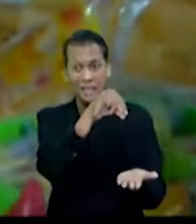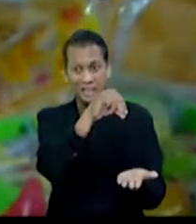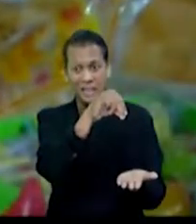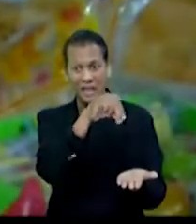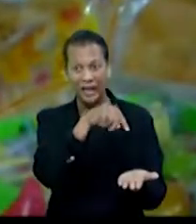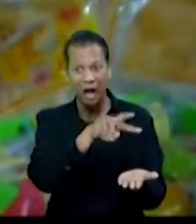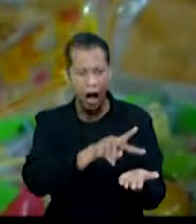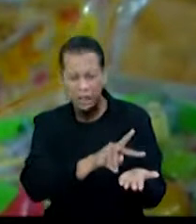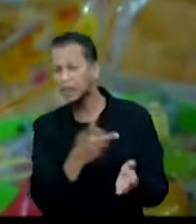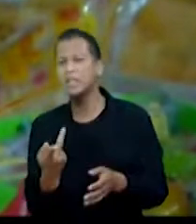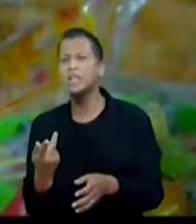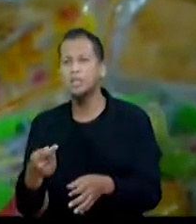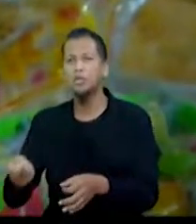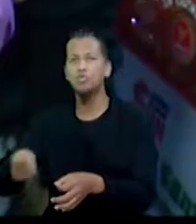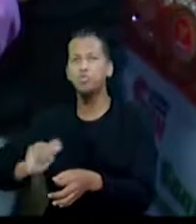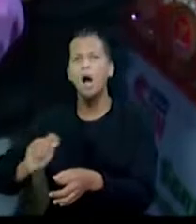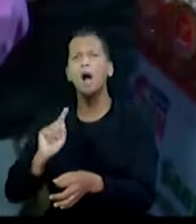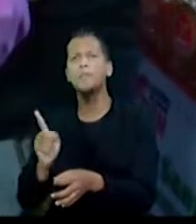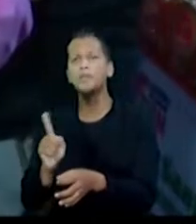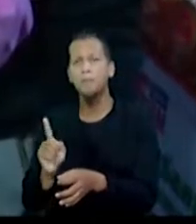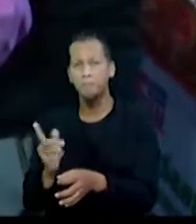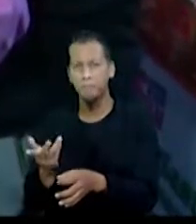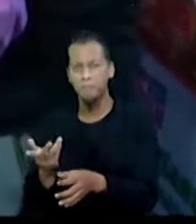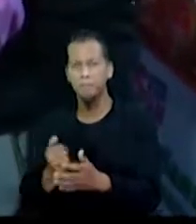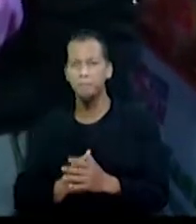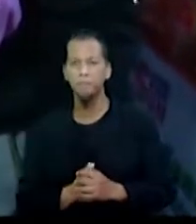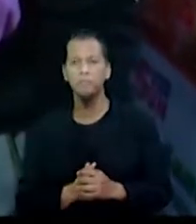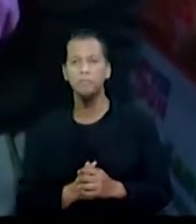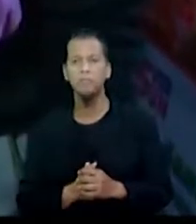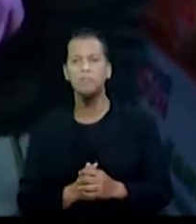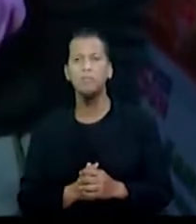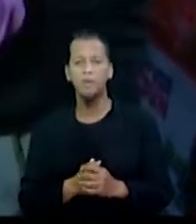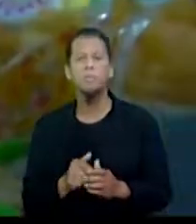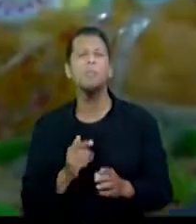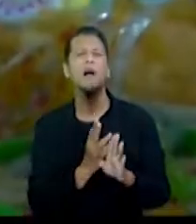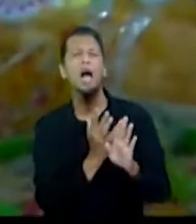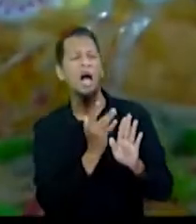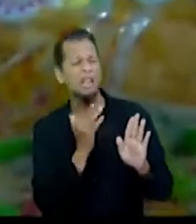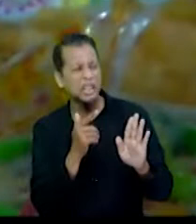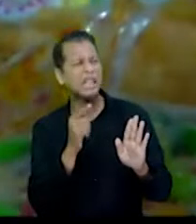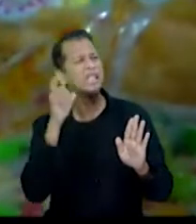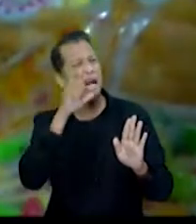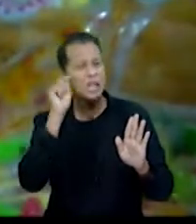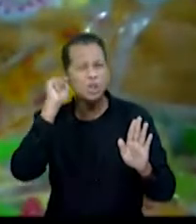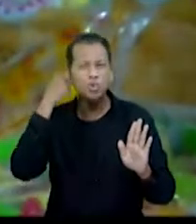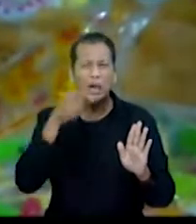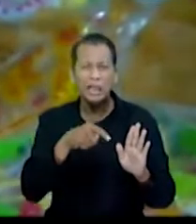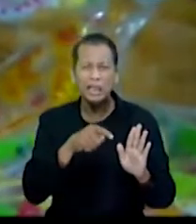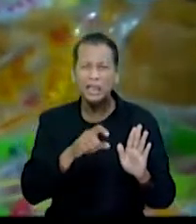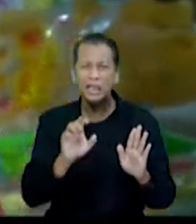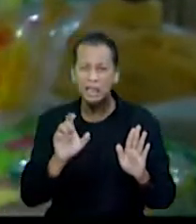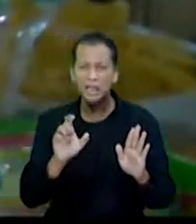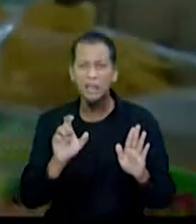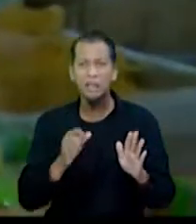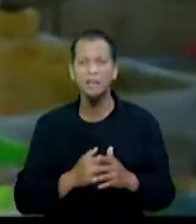Alasannya karena waktu juga, mengantri juga, terus langka juga susah gitu. Baik, terima kasih Bu atas waktunya, Bu Imas, sehat selalu. Nah, itu